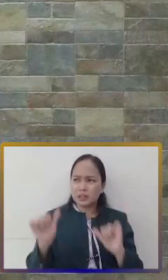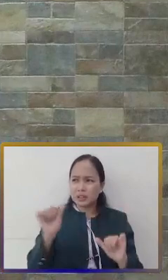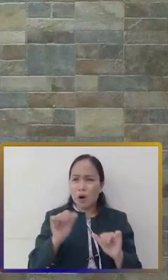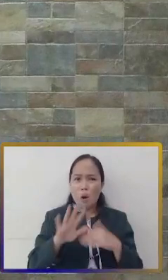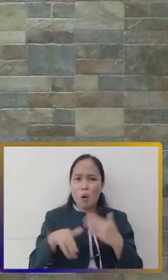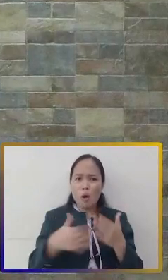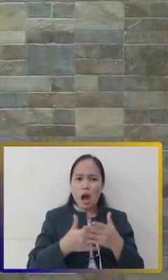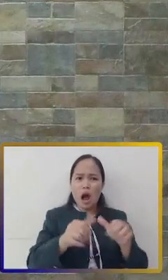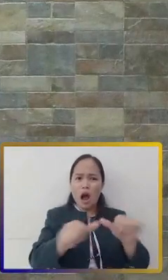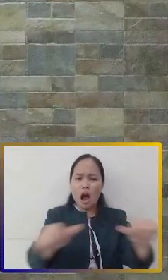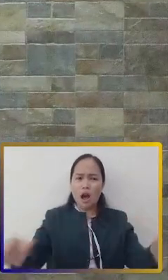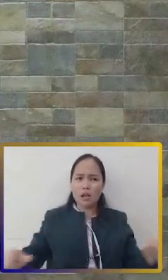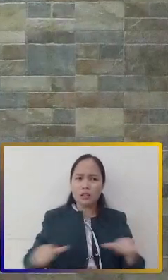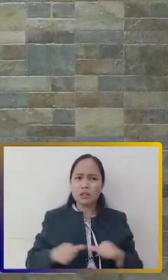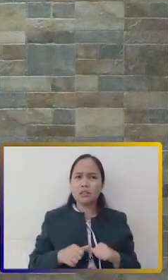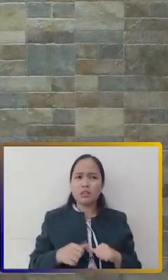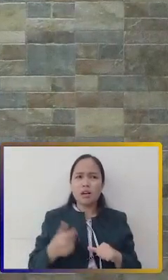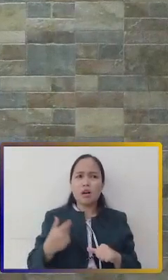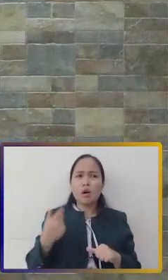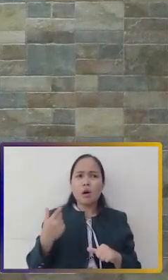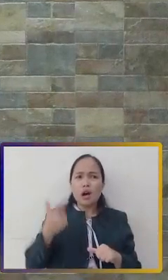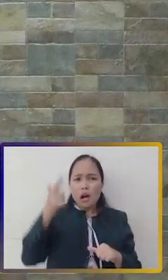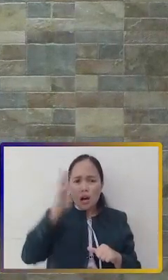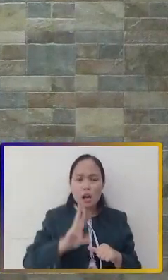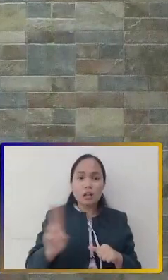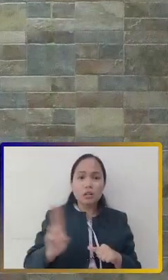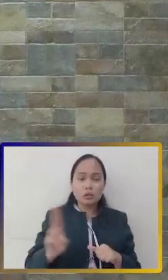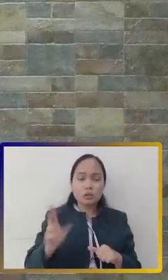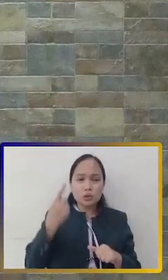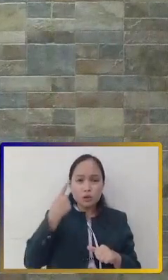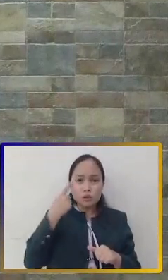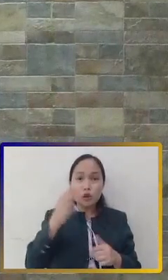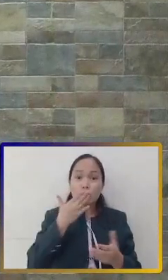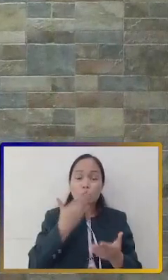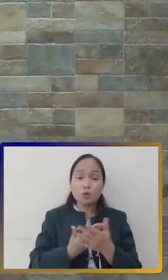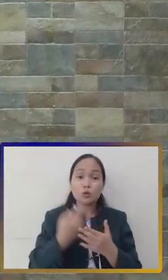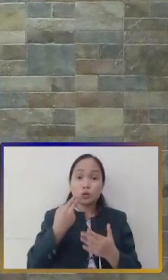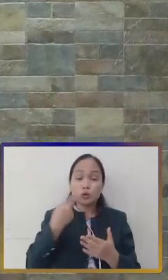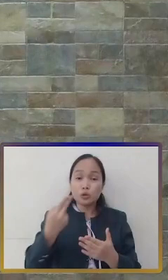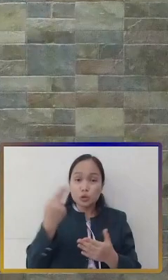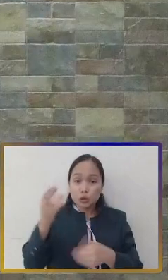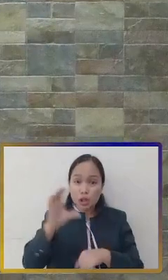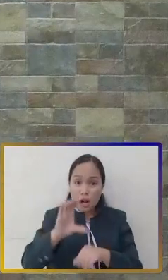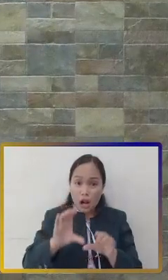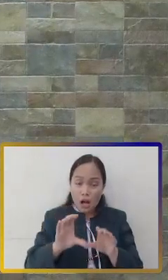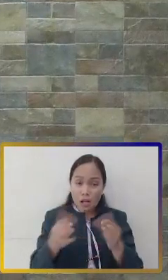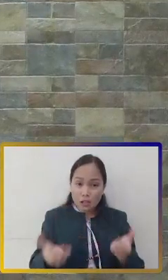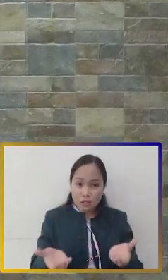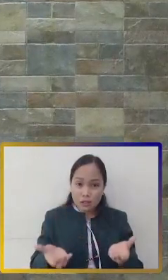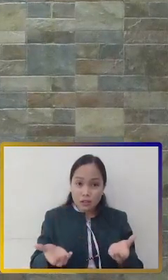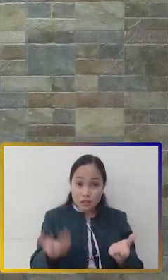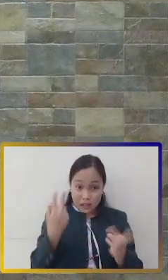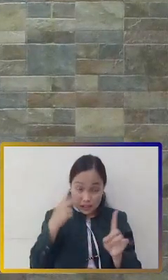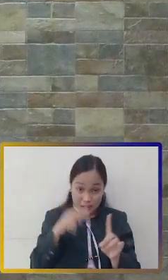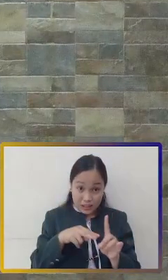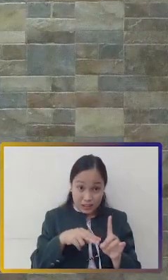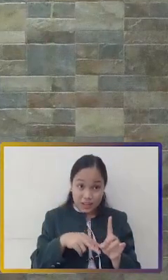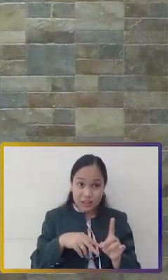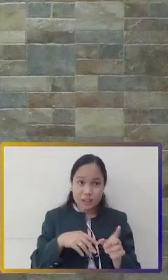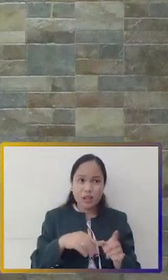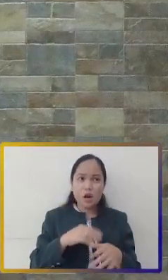buong area na ang ginagamit ng Diyos para doon sa good news classes. You see, halos lahat